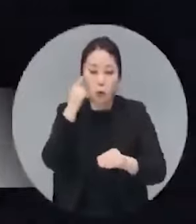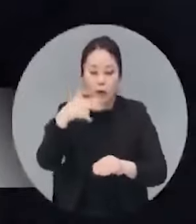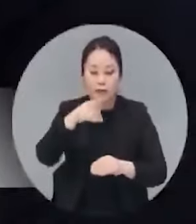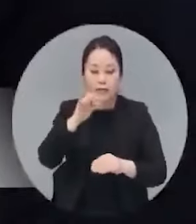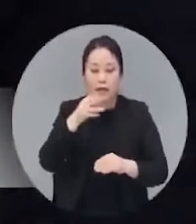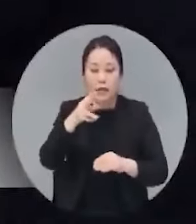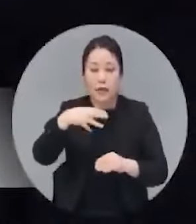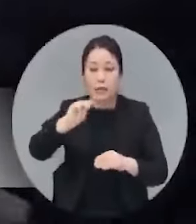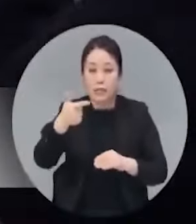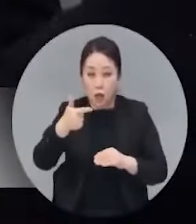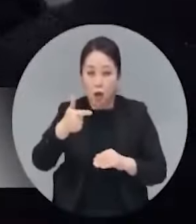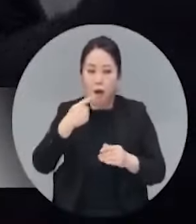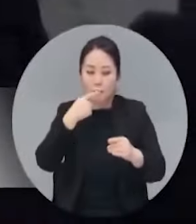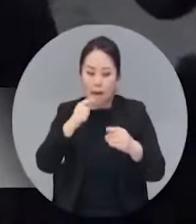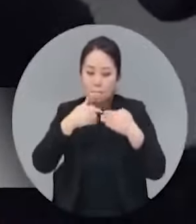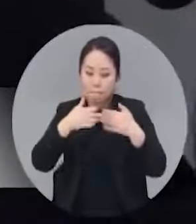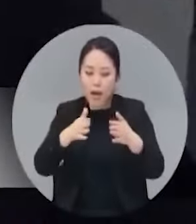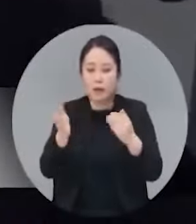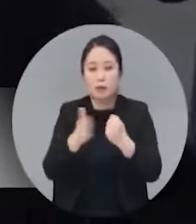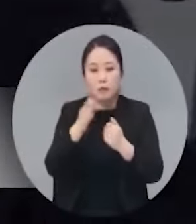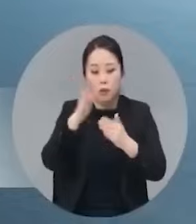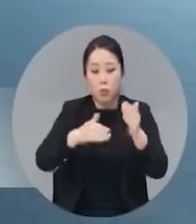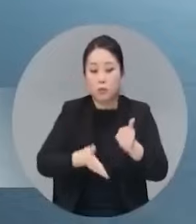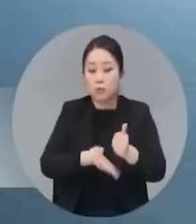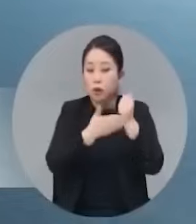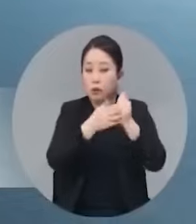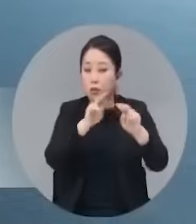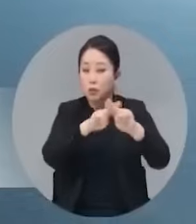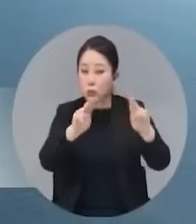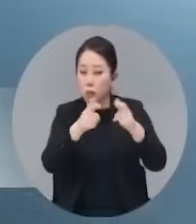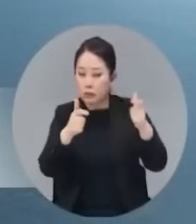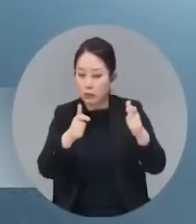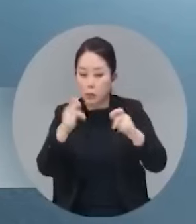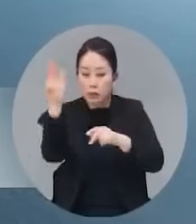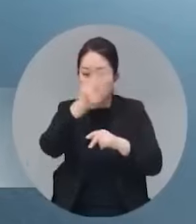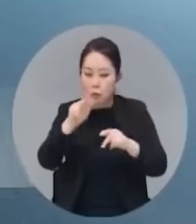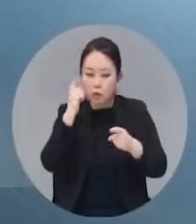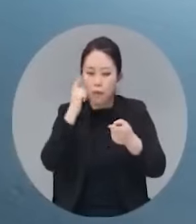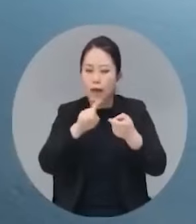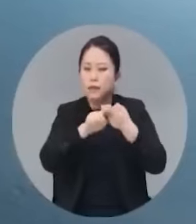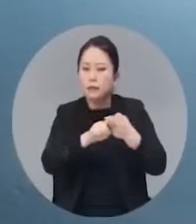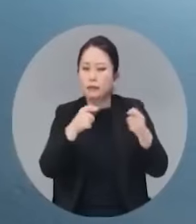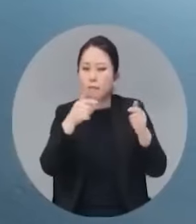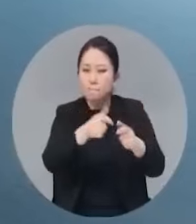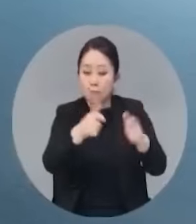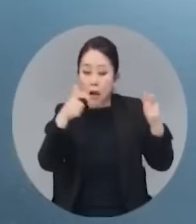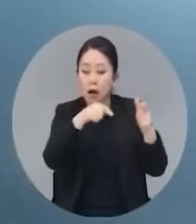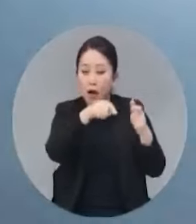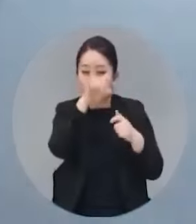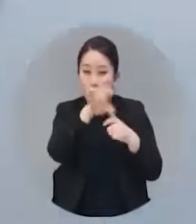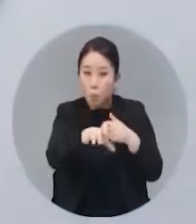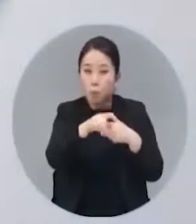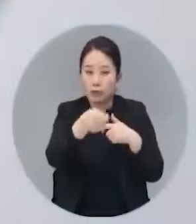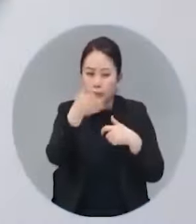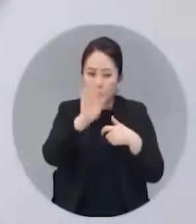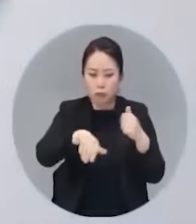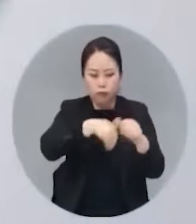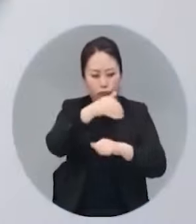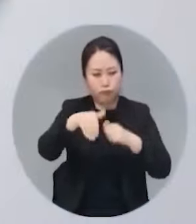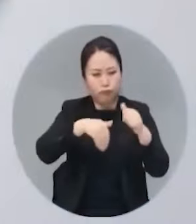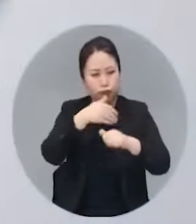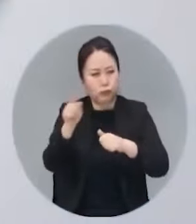막말 논란에 따른 공천 취소 등으로 전국적인 관심을 받았던 곳인데 판세가 요동치고 있습니다.